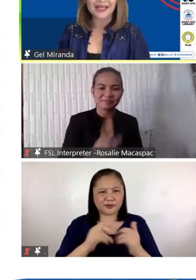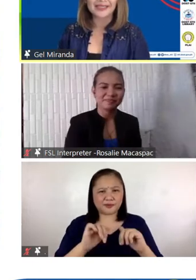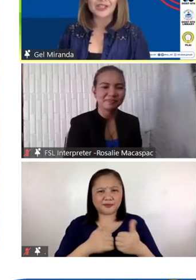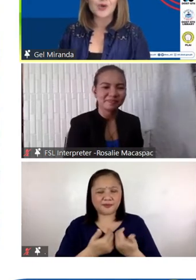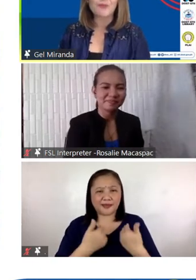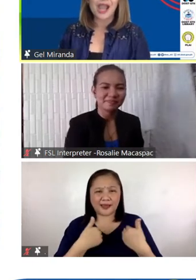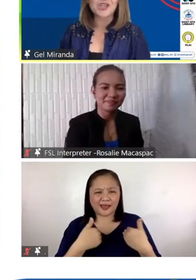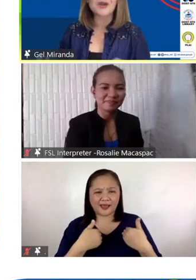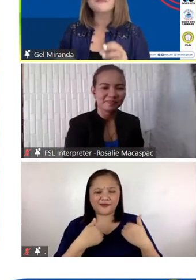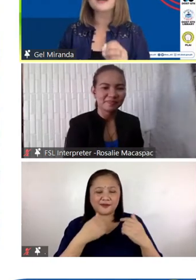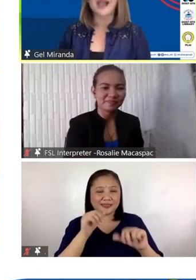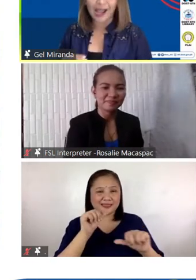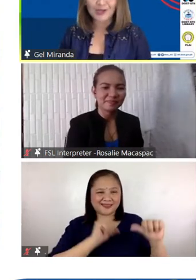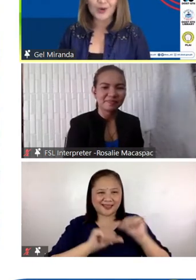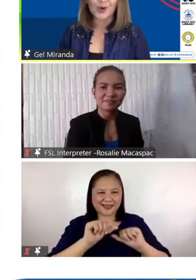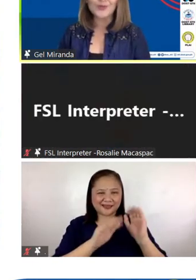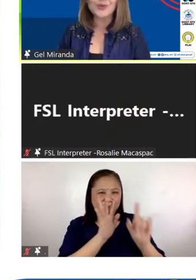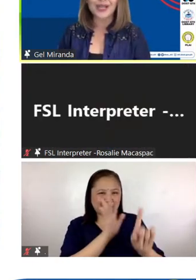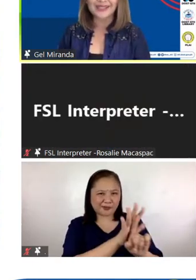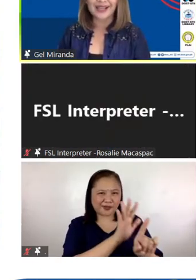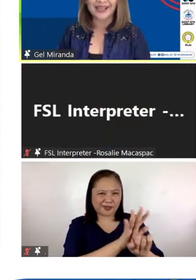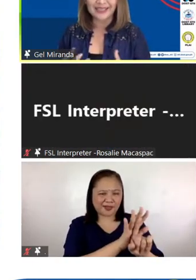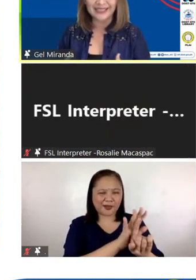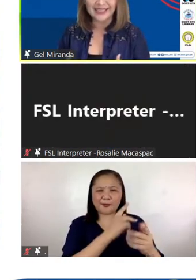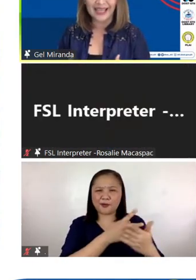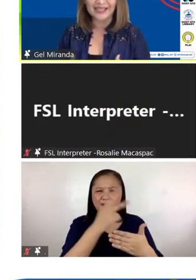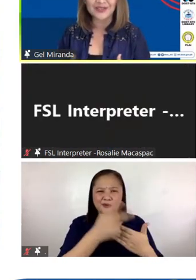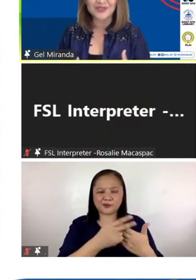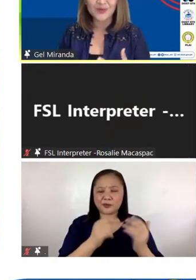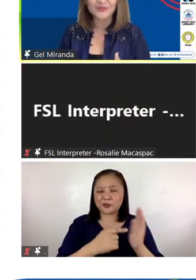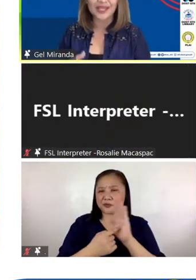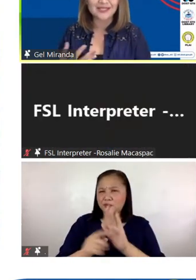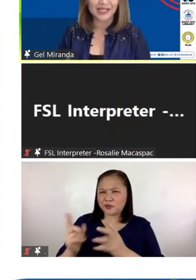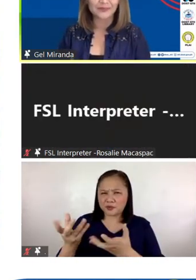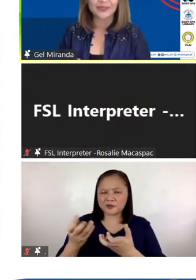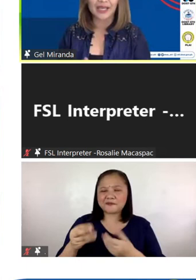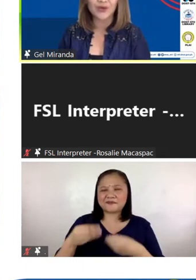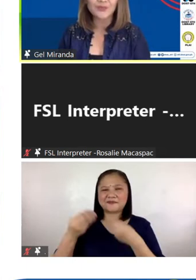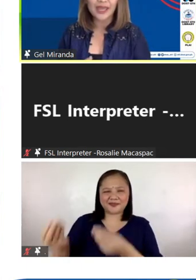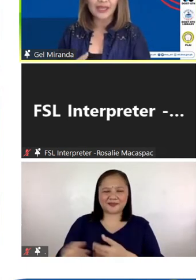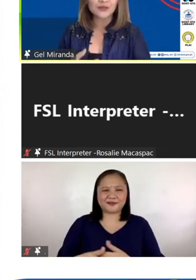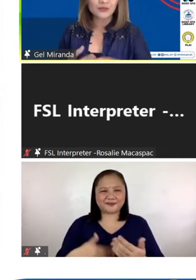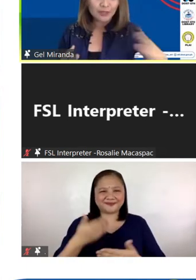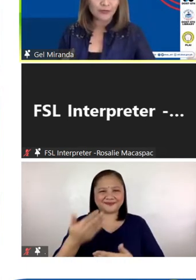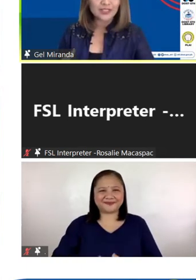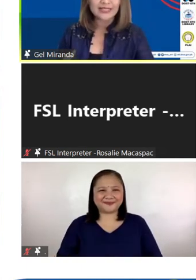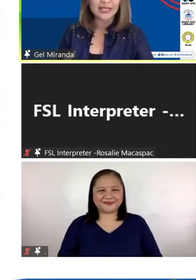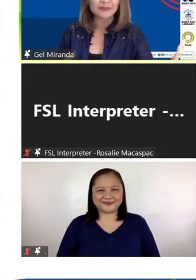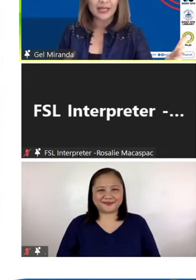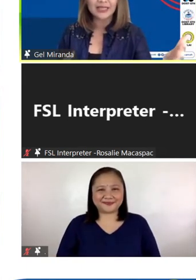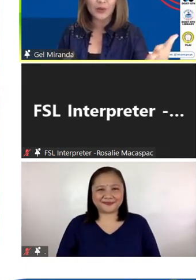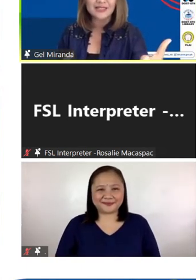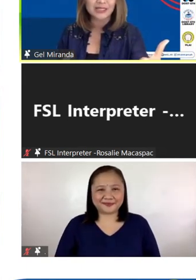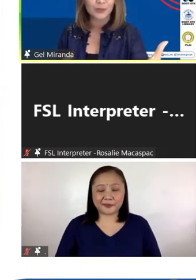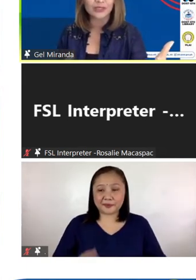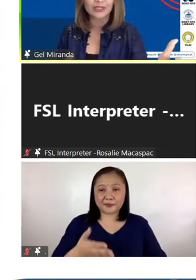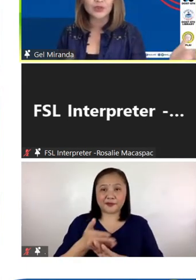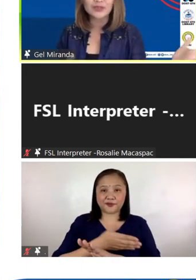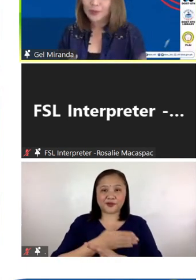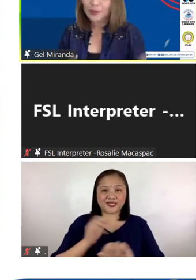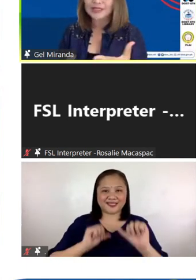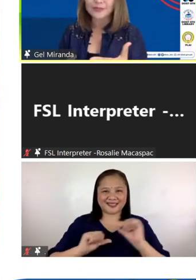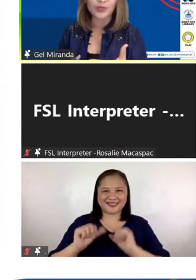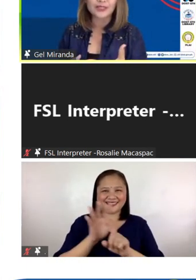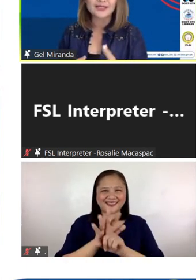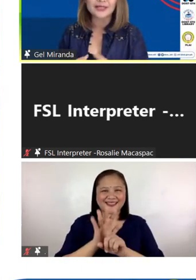maipapakita natin kung paano maipagkakaloob yung kanyang kahilingan. So, next slide po tayo. And before CNCCAD pala, DOST Report, ito